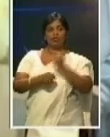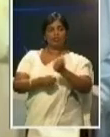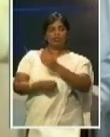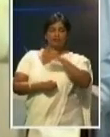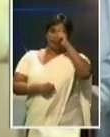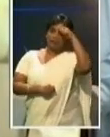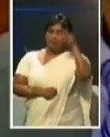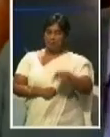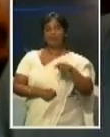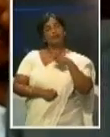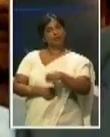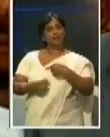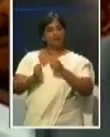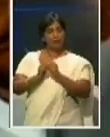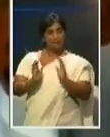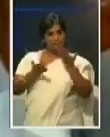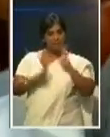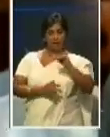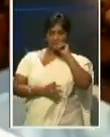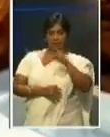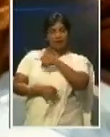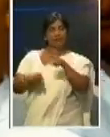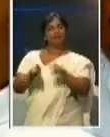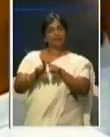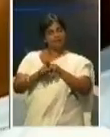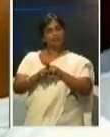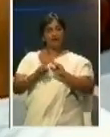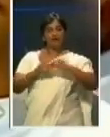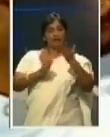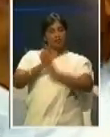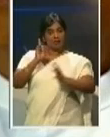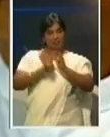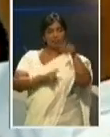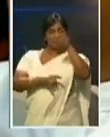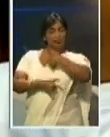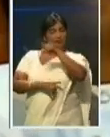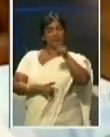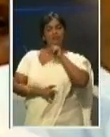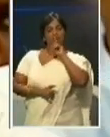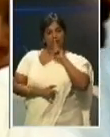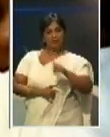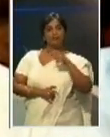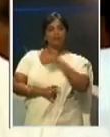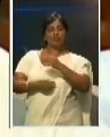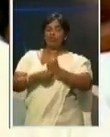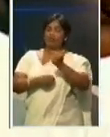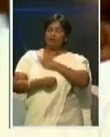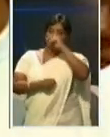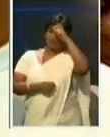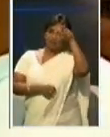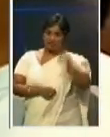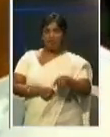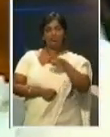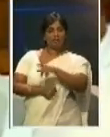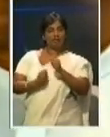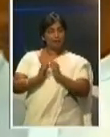ගෝඨාභය රාජපක්ෂ මැතිතුමන් දමා තිබෙන බව පැහැදිලි. ඒ වගේම අපි අනිත් මැති ඇමතිවරුන්ගෙනුත් ඉල්ලා සිටිනවා ඒ ගෝඨාභය රාජපක්ෂ